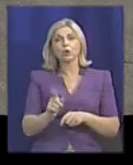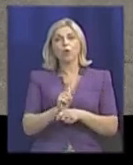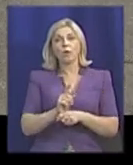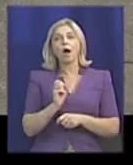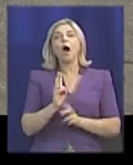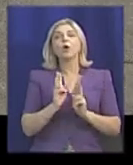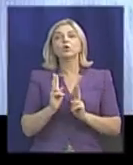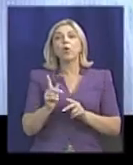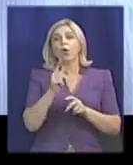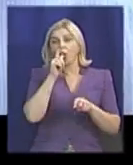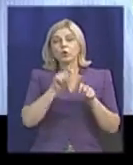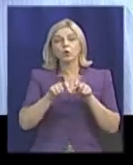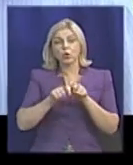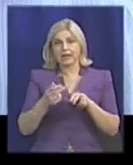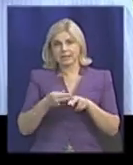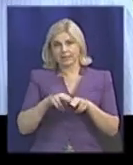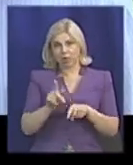контролює дотримання норм?